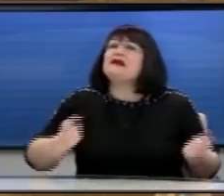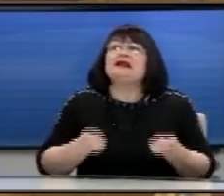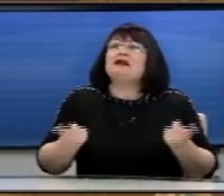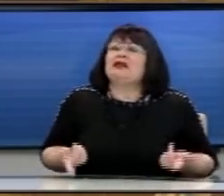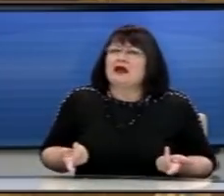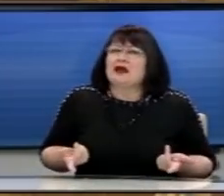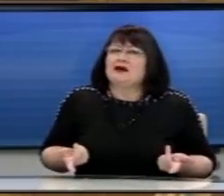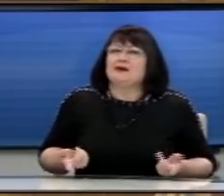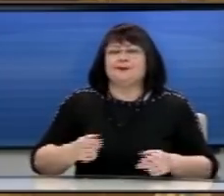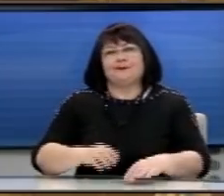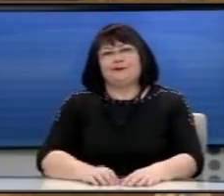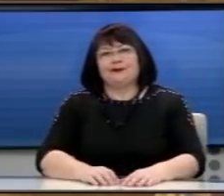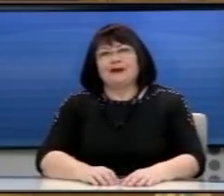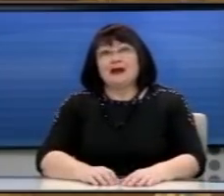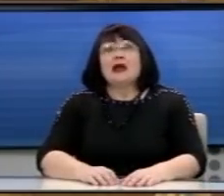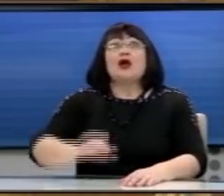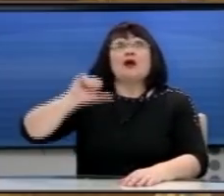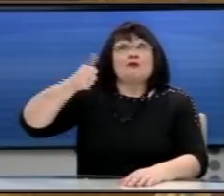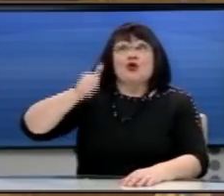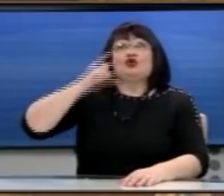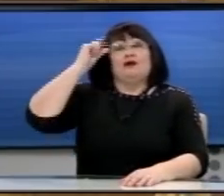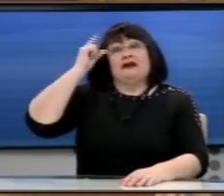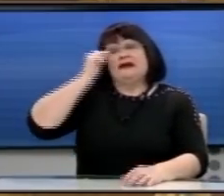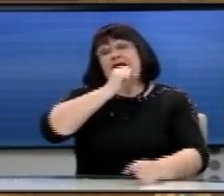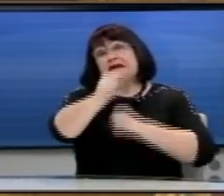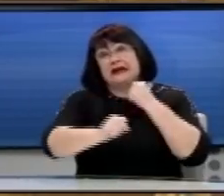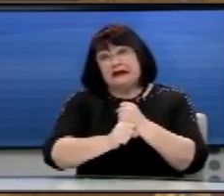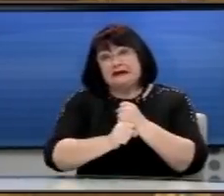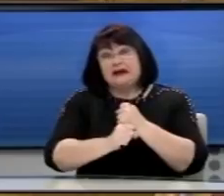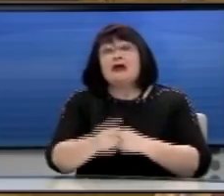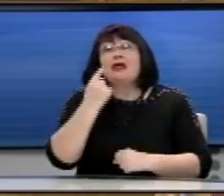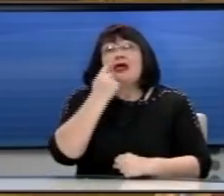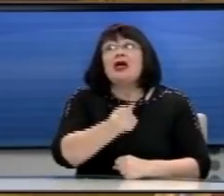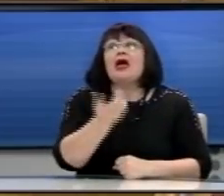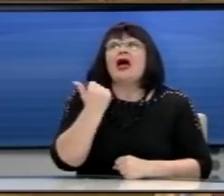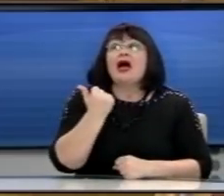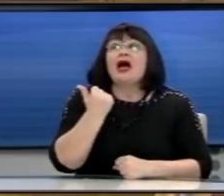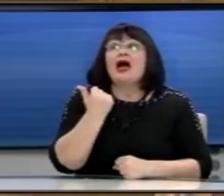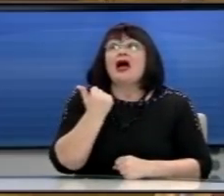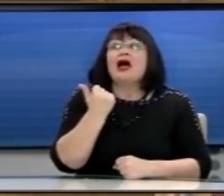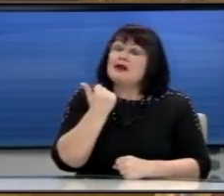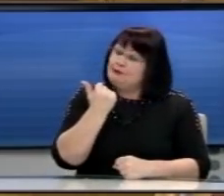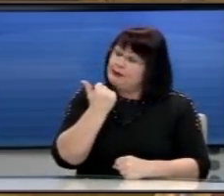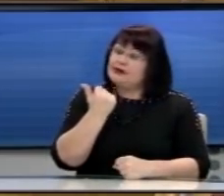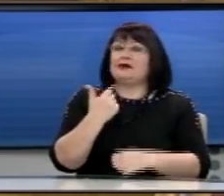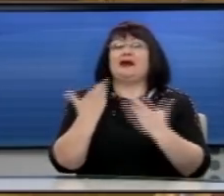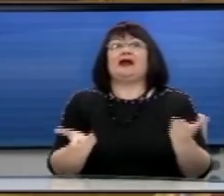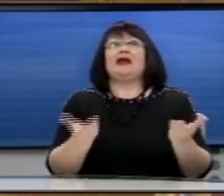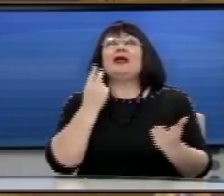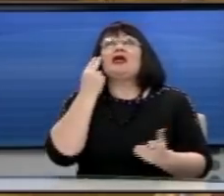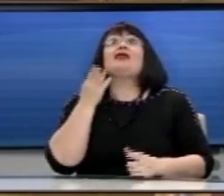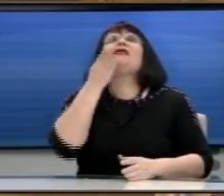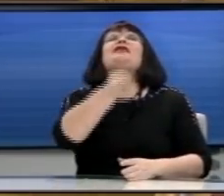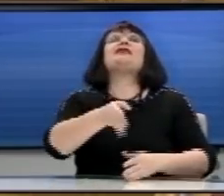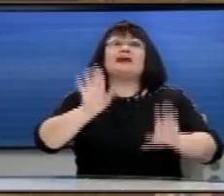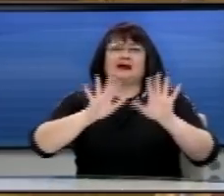διάστημα. Είναι οι πρωτοετής φοιτητές που δεν έχουν δει από κοντά το αμφιθέατρο της σχολής τους, σε αυτή τη σχολή